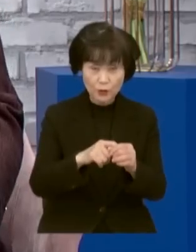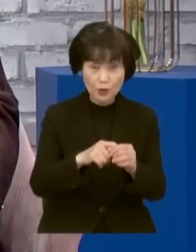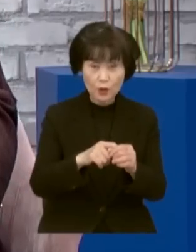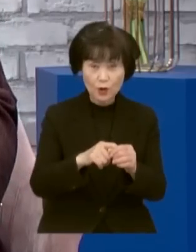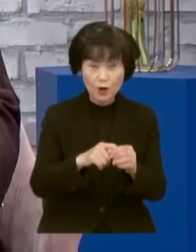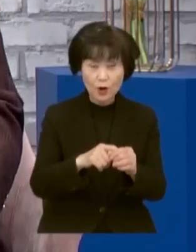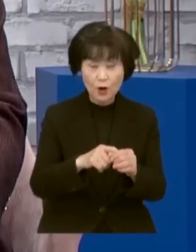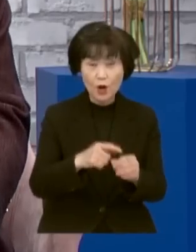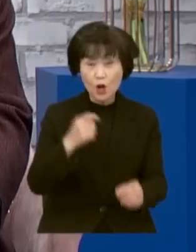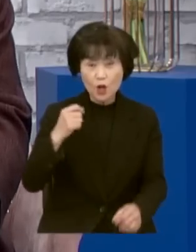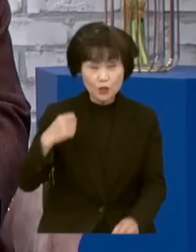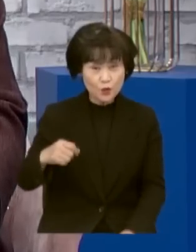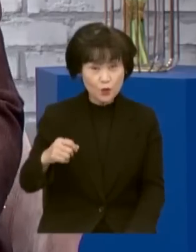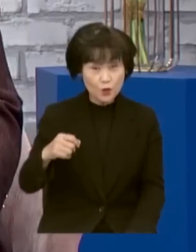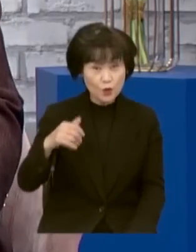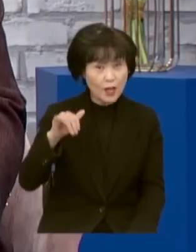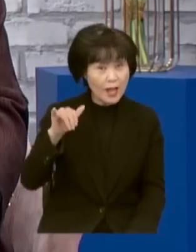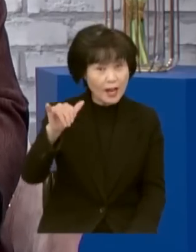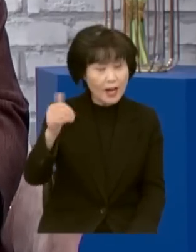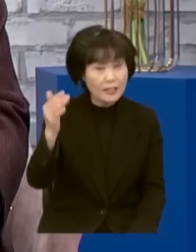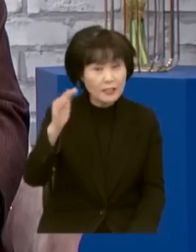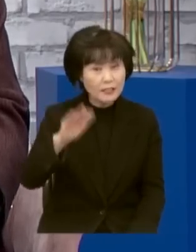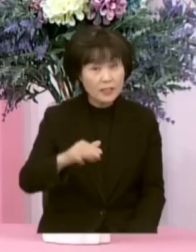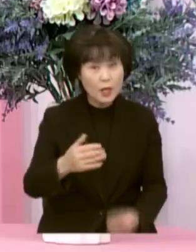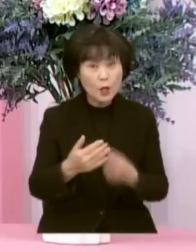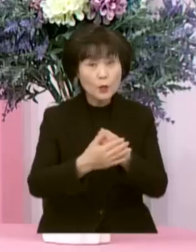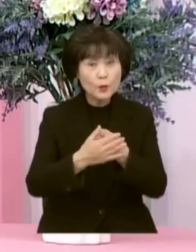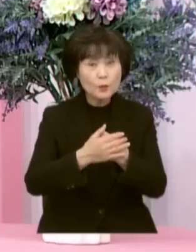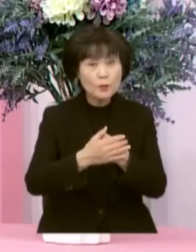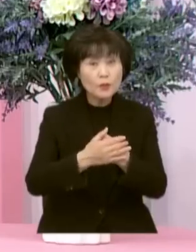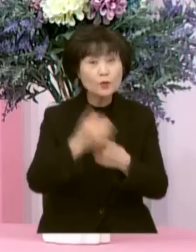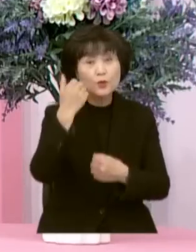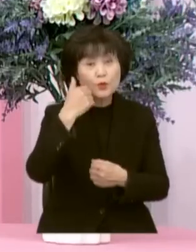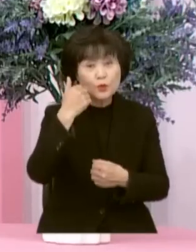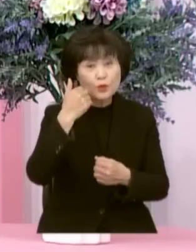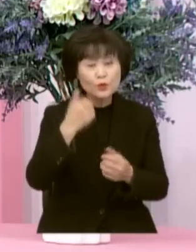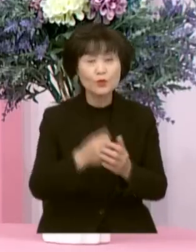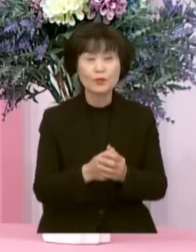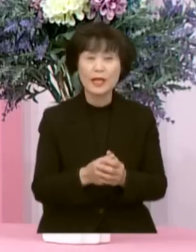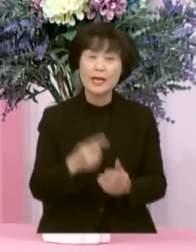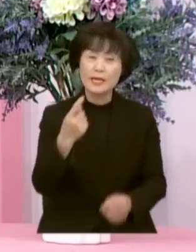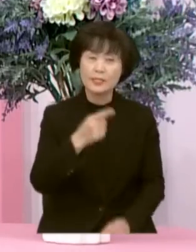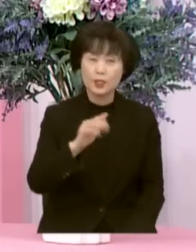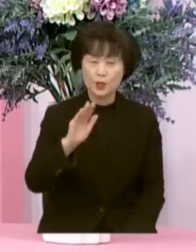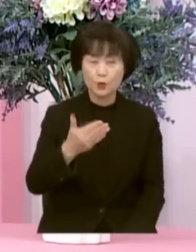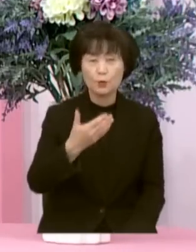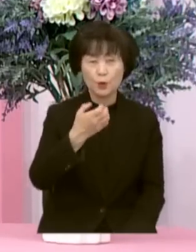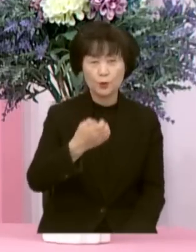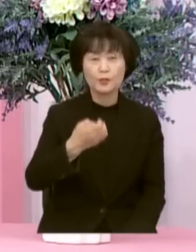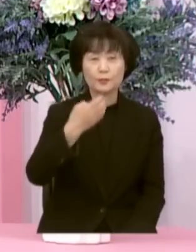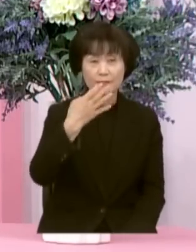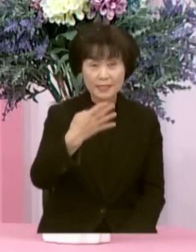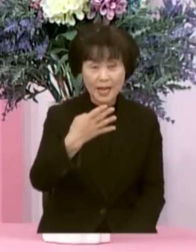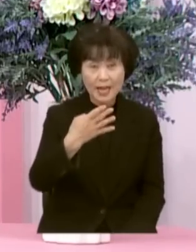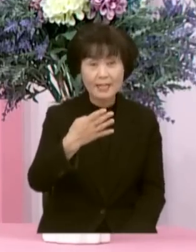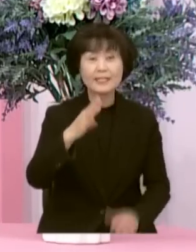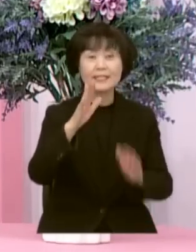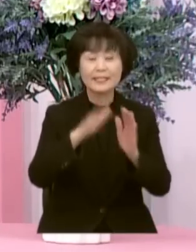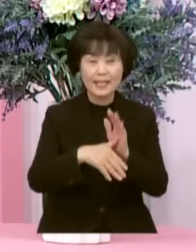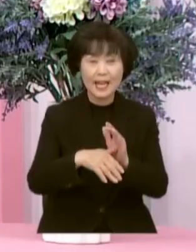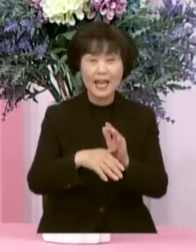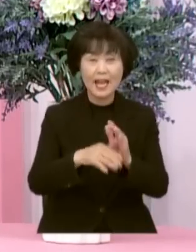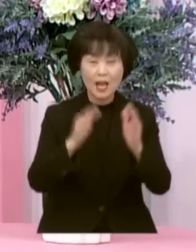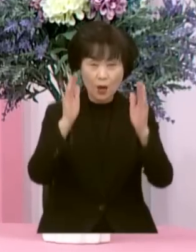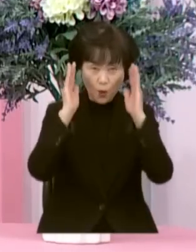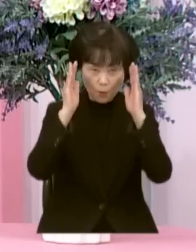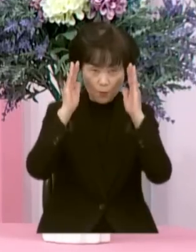넉넉치 못했잖아요. 맞아요. 누구 도움을 좀 받았어요? 본격적으로 이제 94년에 제가 맨 처음에 어학연수를